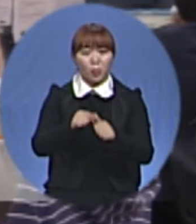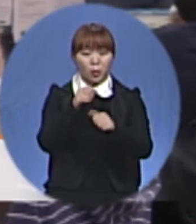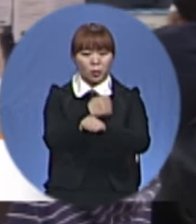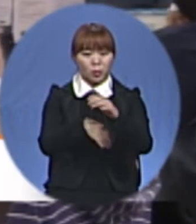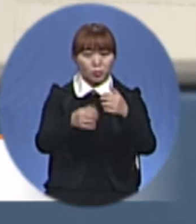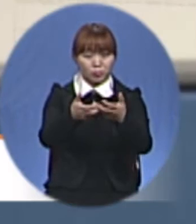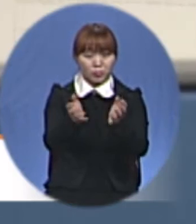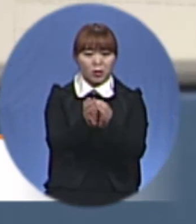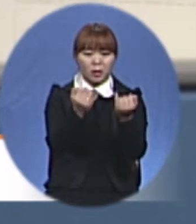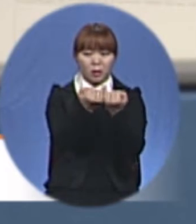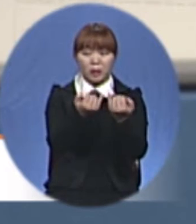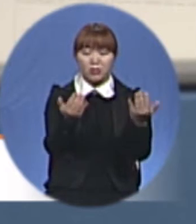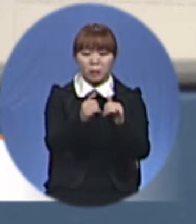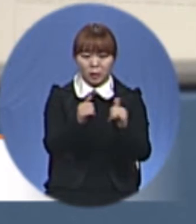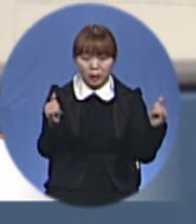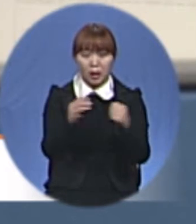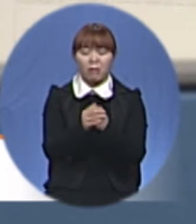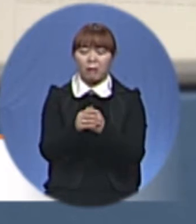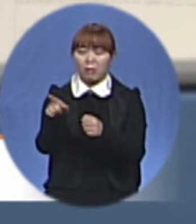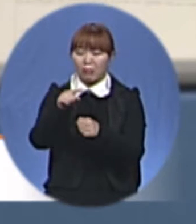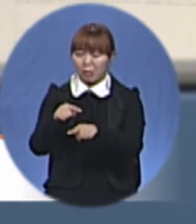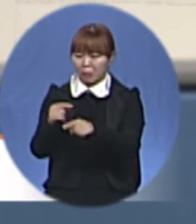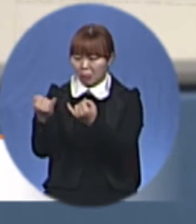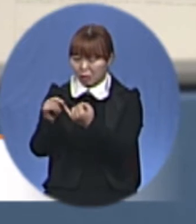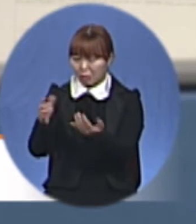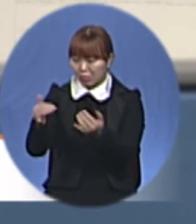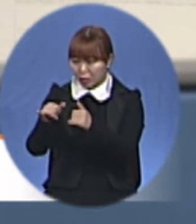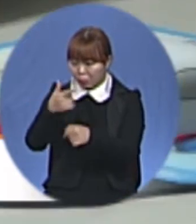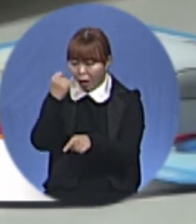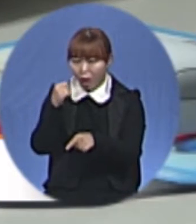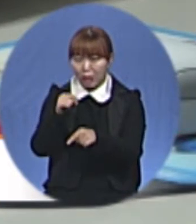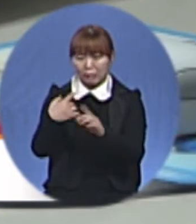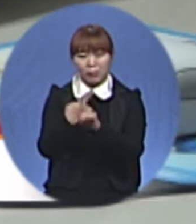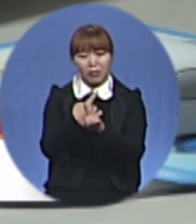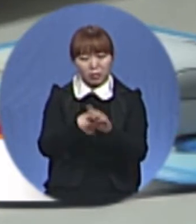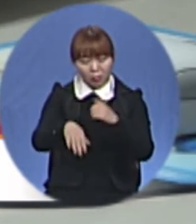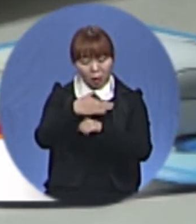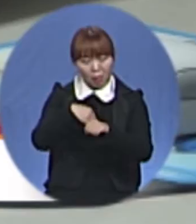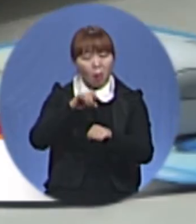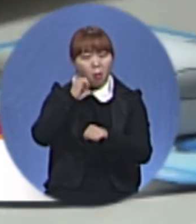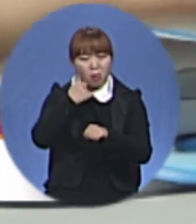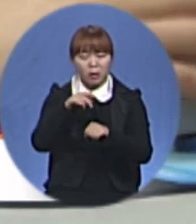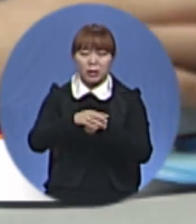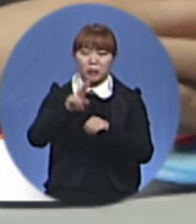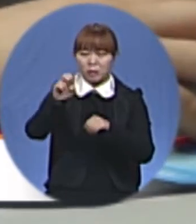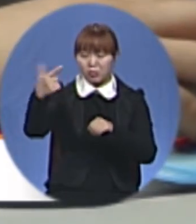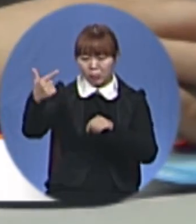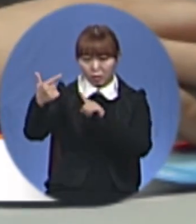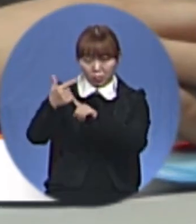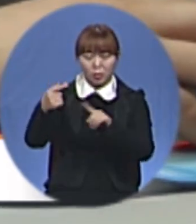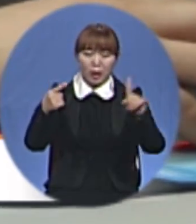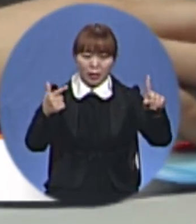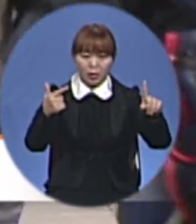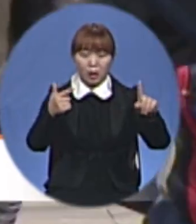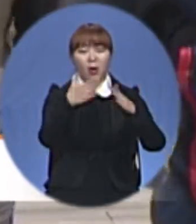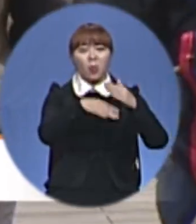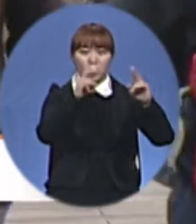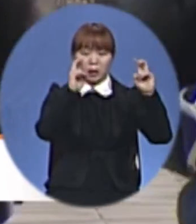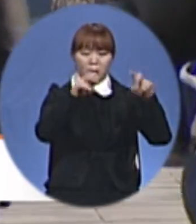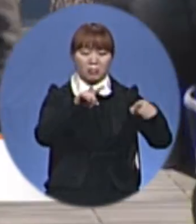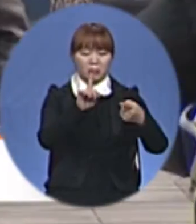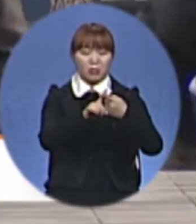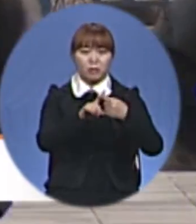고용노동부는 여성 근로자와 여성 관리자 비율이 저조한 데다 개선 노력이 현저히 미흡한 26개 기업과 1개 공공기관